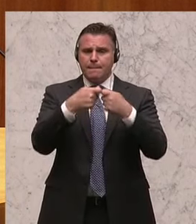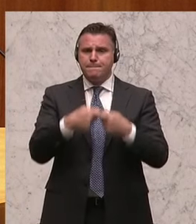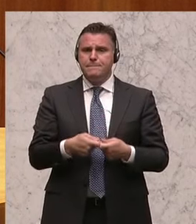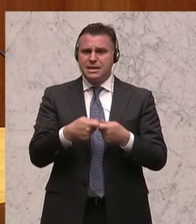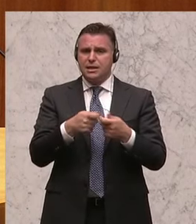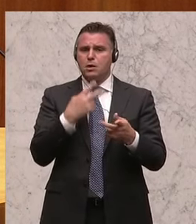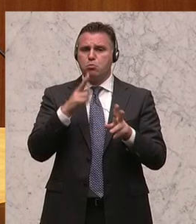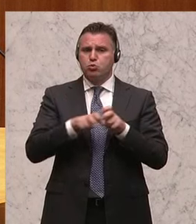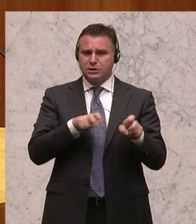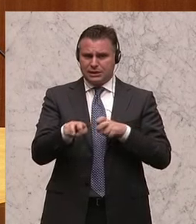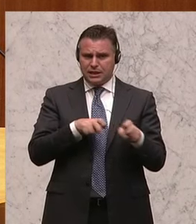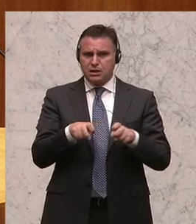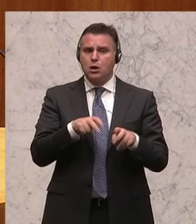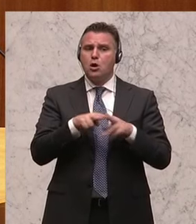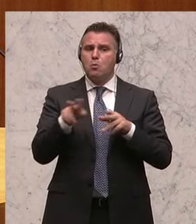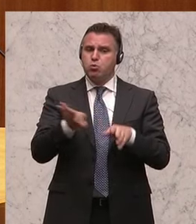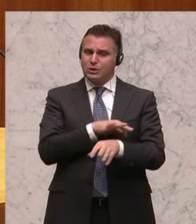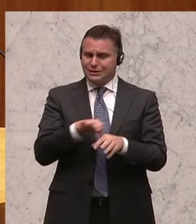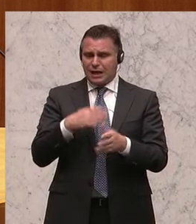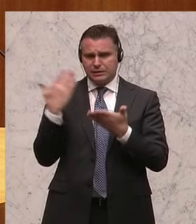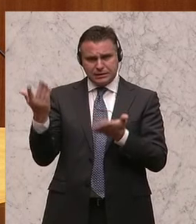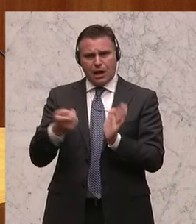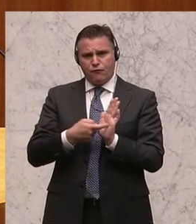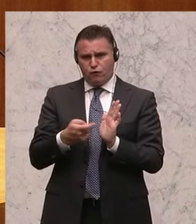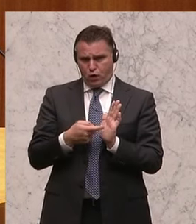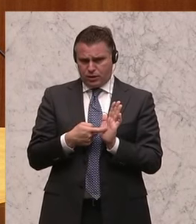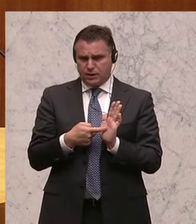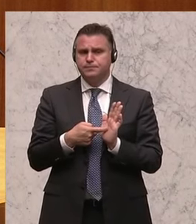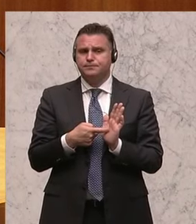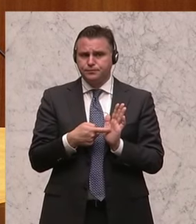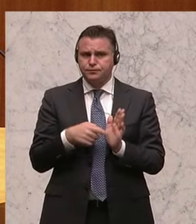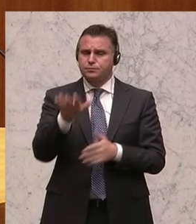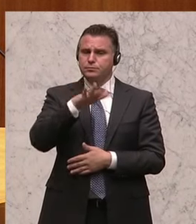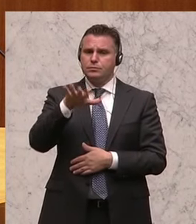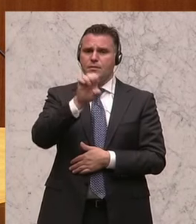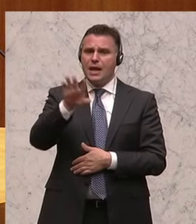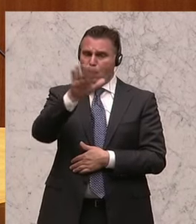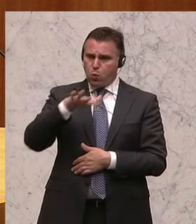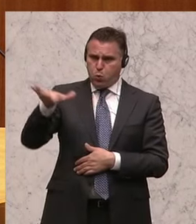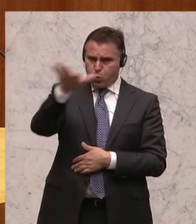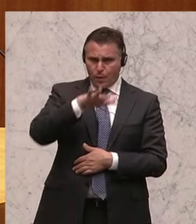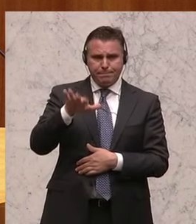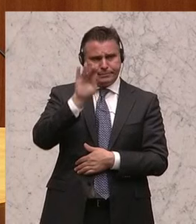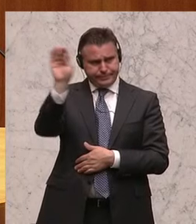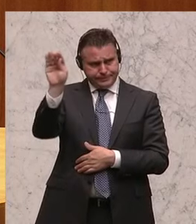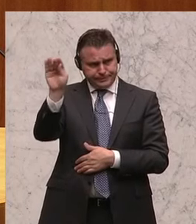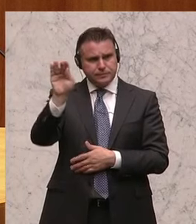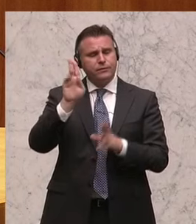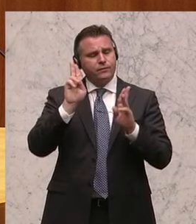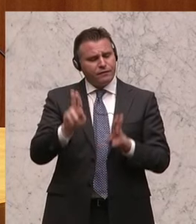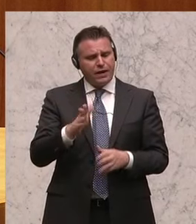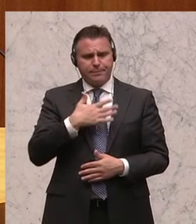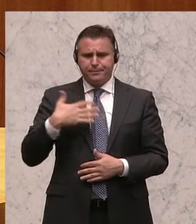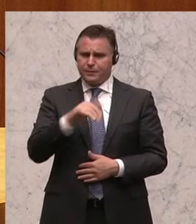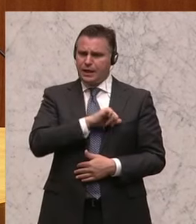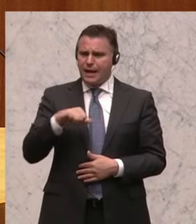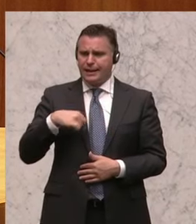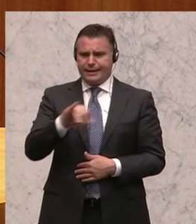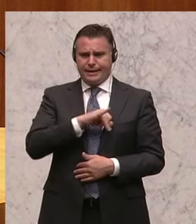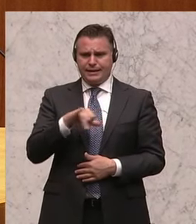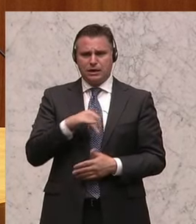der Bundesregierung, insbesondere der Bundeskanzler, werden aufgefordert, auf europäischer Ebene im Sinne der Wahrung der Interessen und